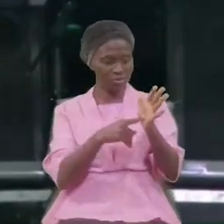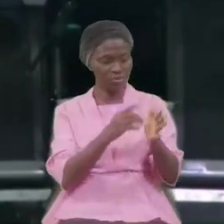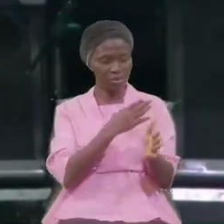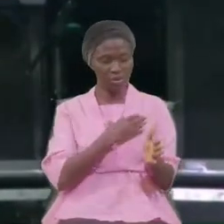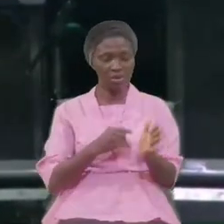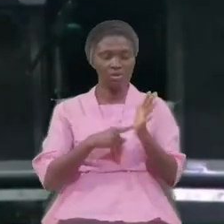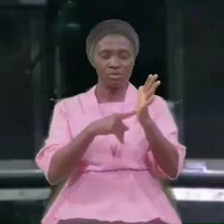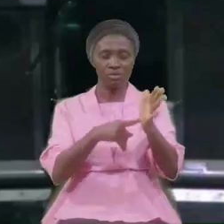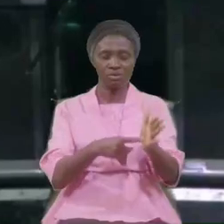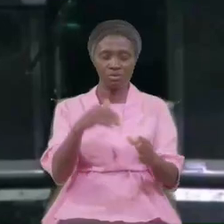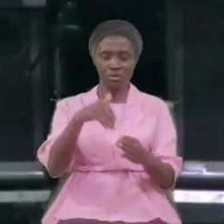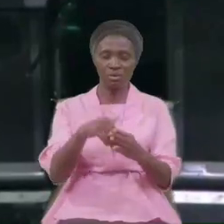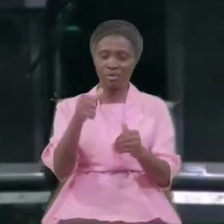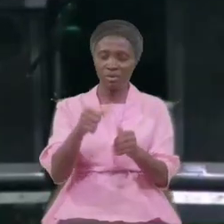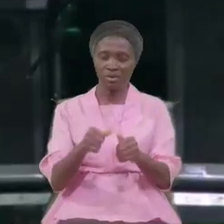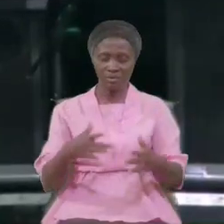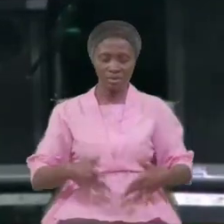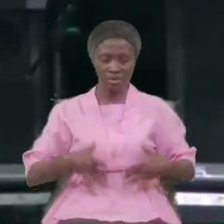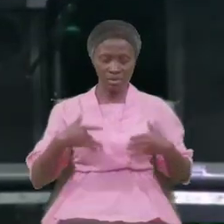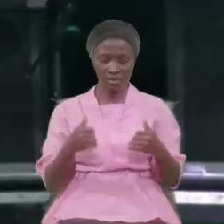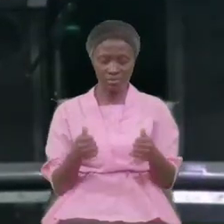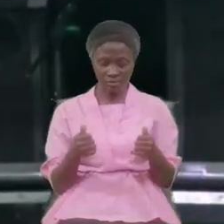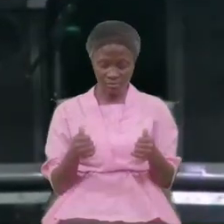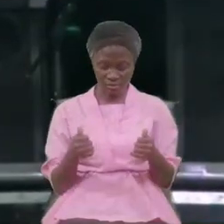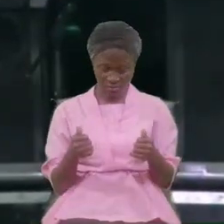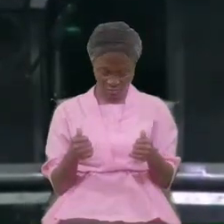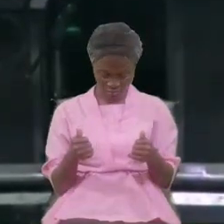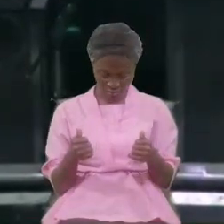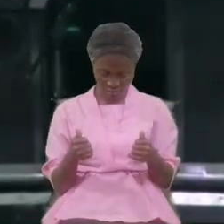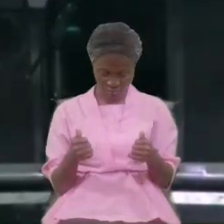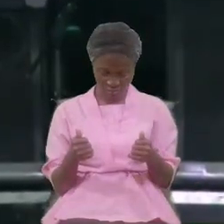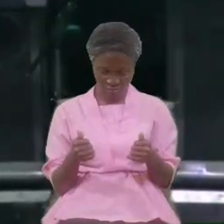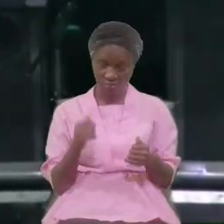Et que ton amour se manifeste et se révèle à tout cœur.